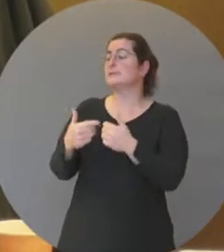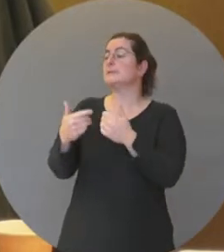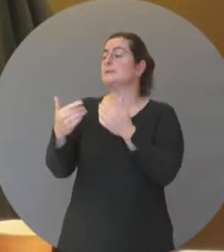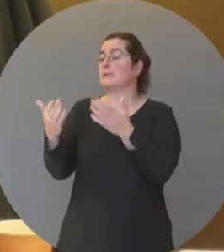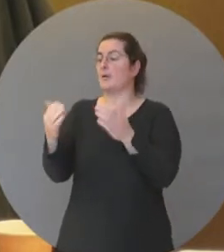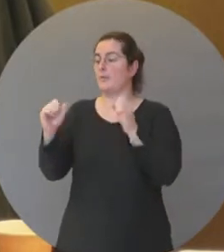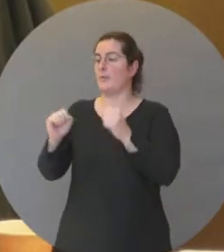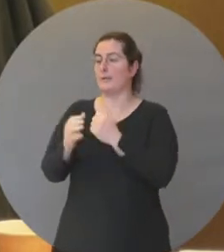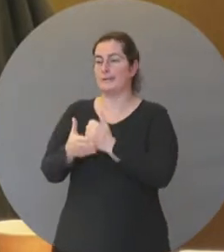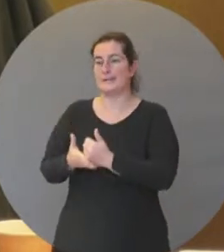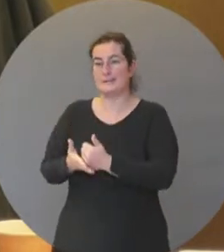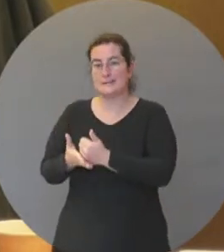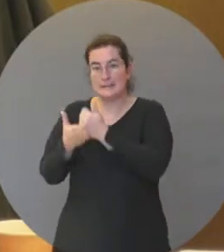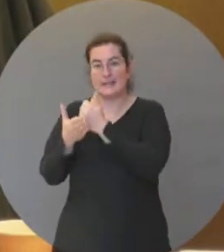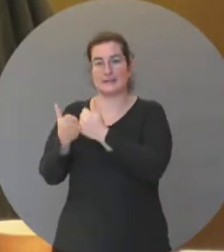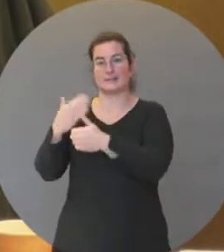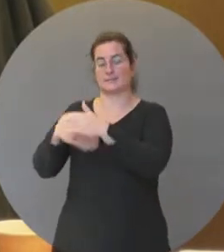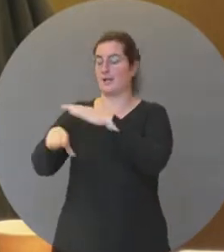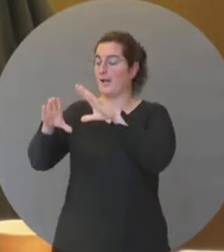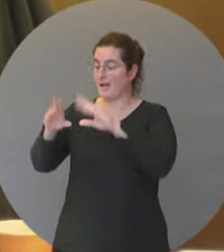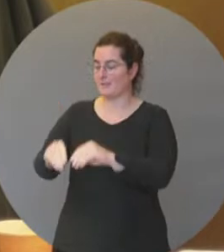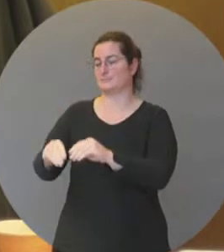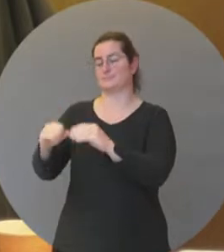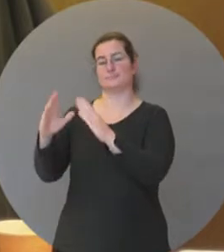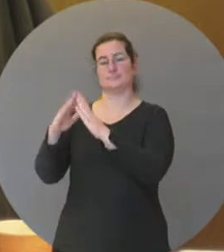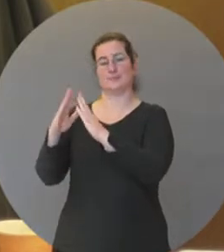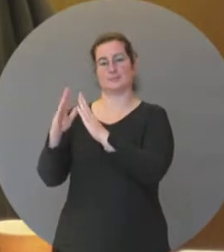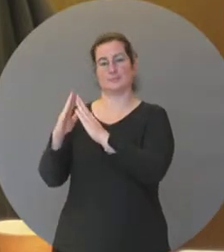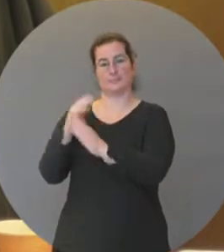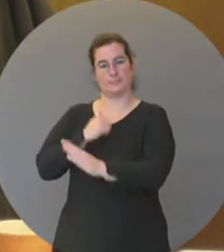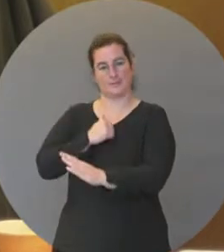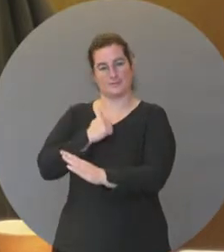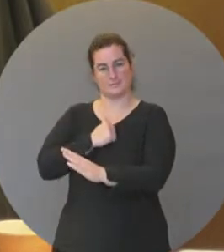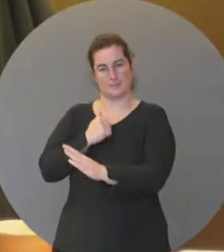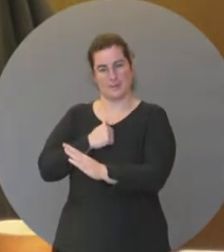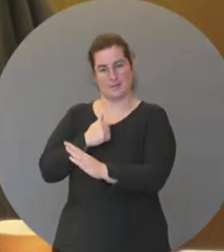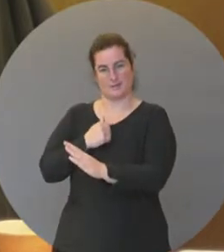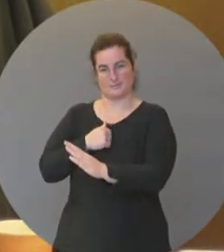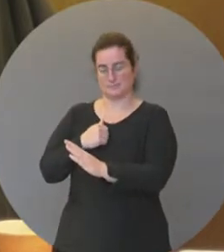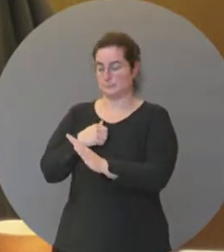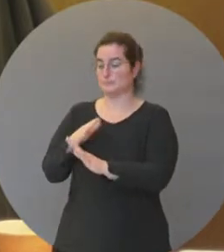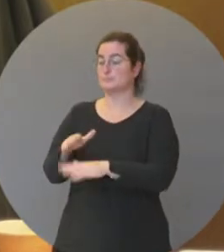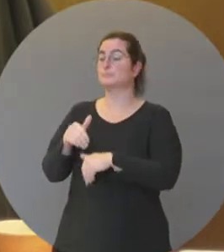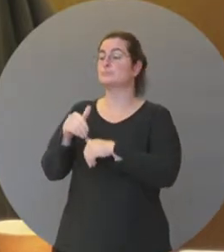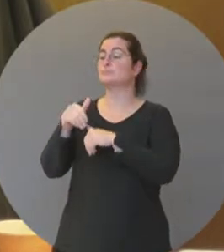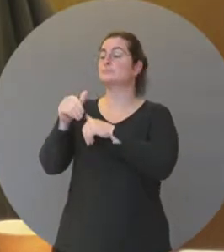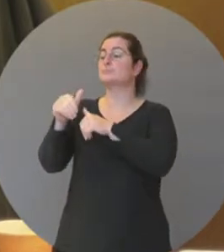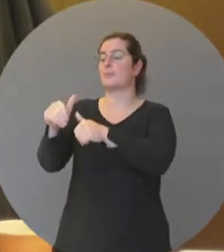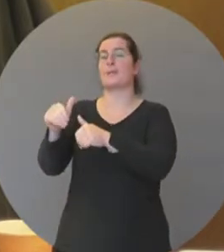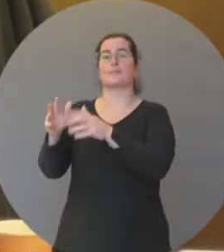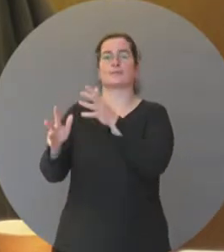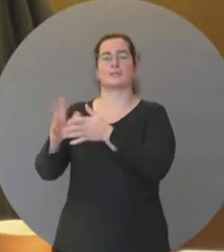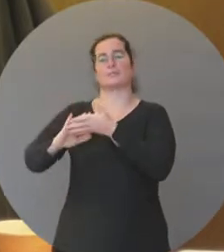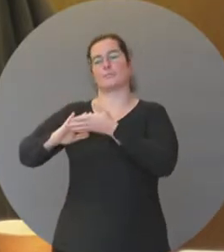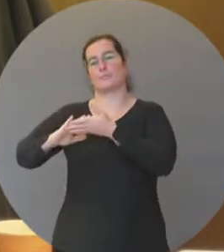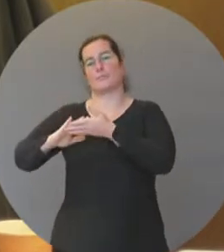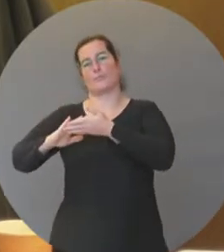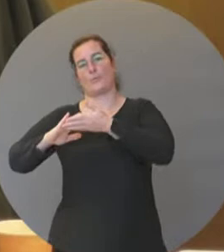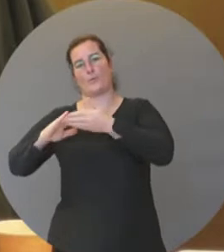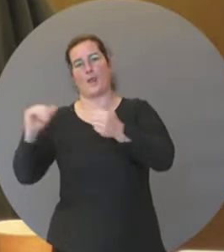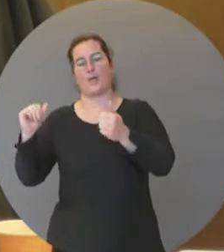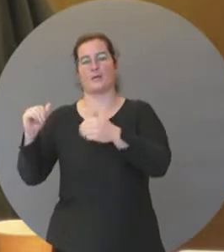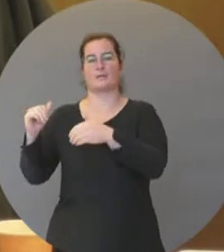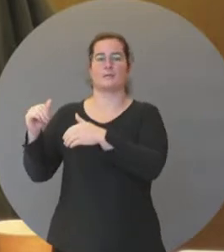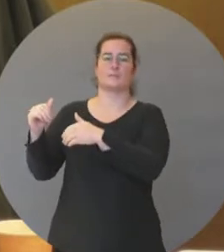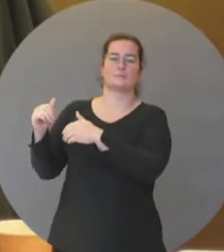être aidé à vivre chez soi pour ensuite peut-être probablement intégré un